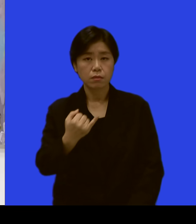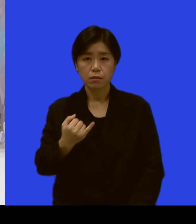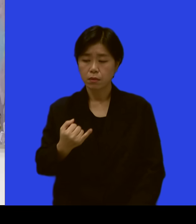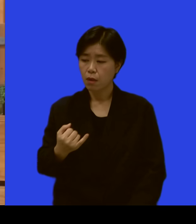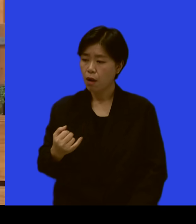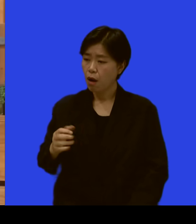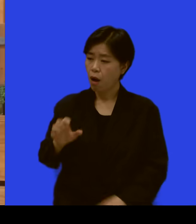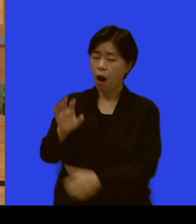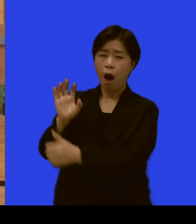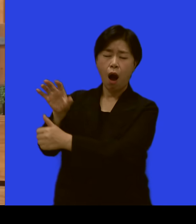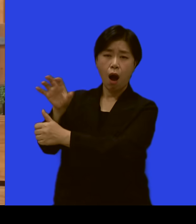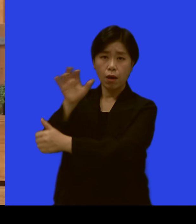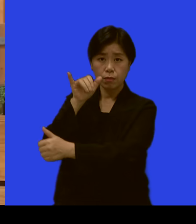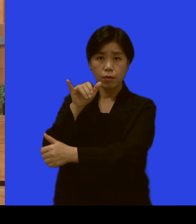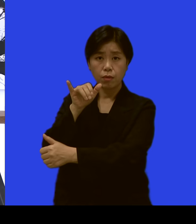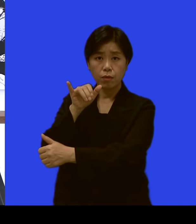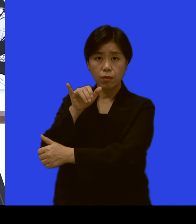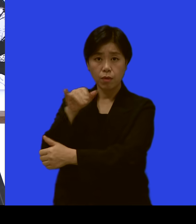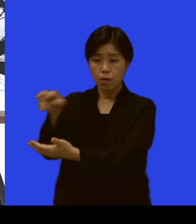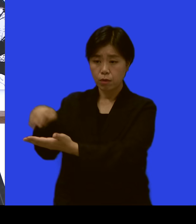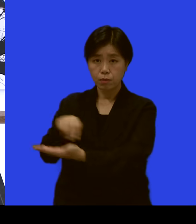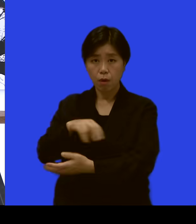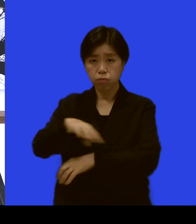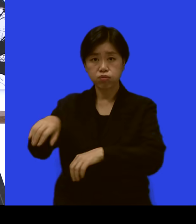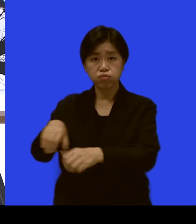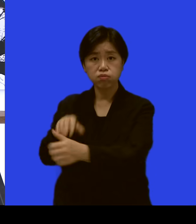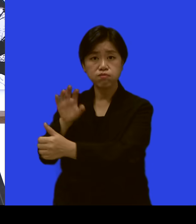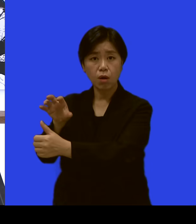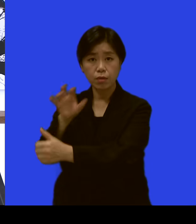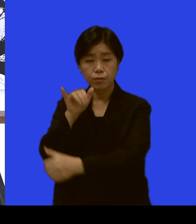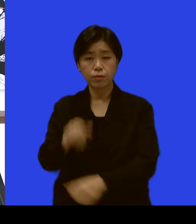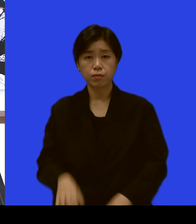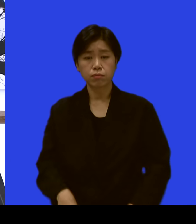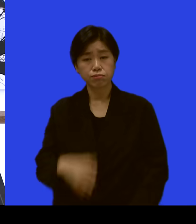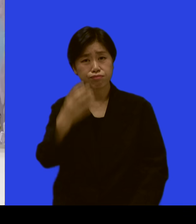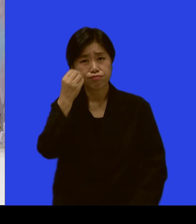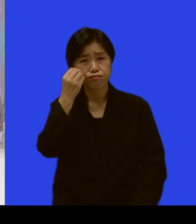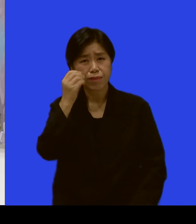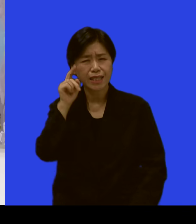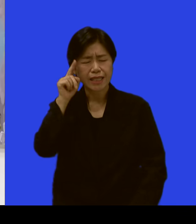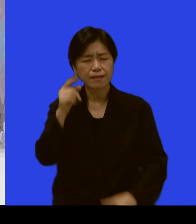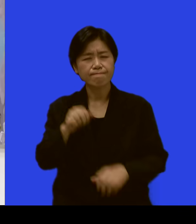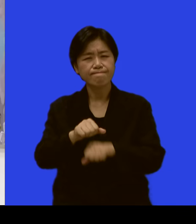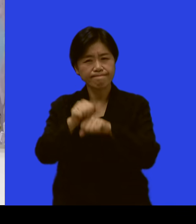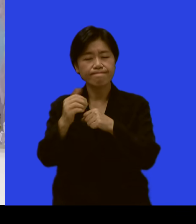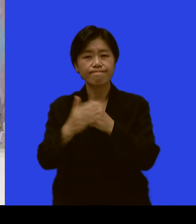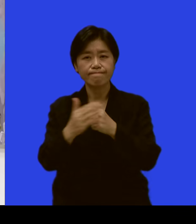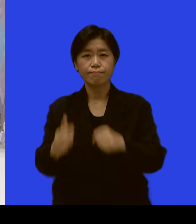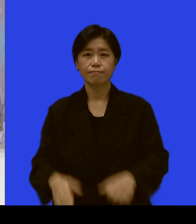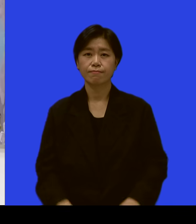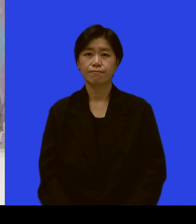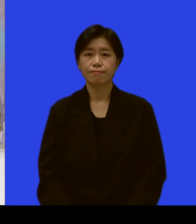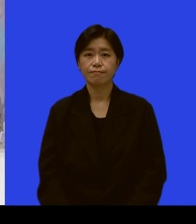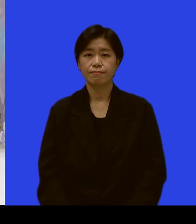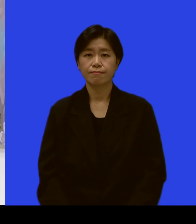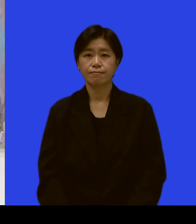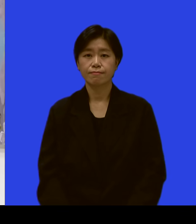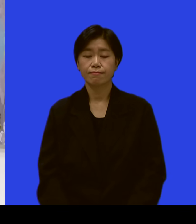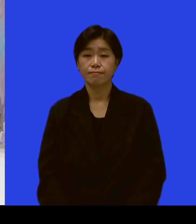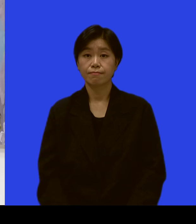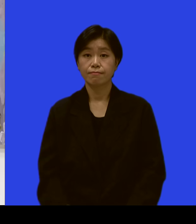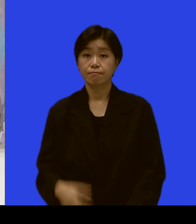괜찮아 보여, 뭐 이런 식으로 적반하장을 썼던 적이 있어요. 예. 한참 기도 안 할 때. 근데 그때 제가 어떤